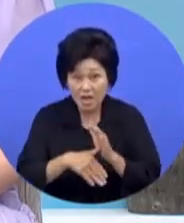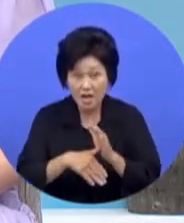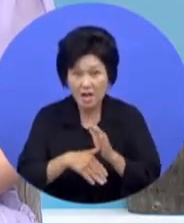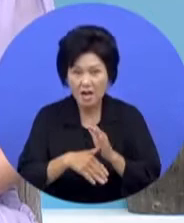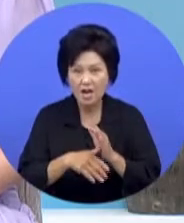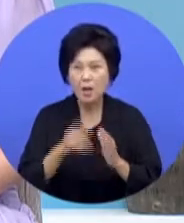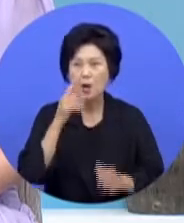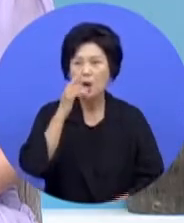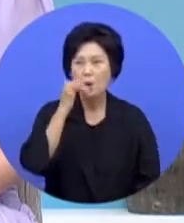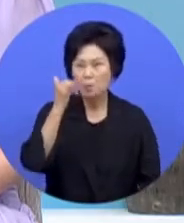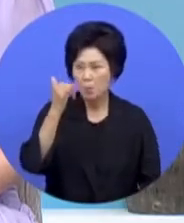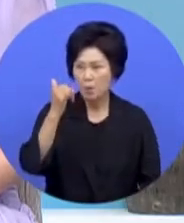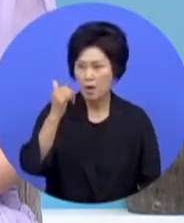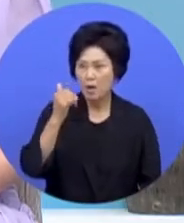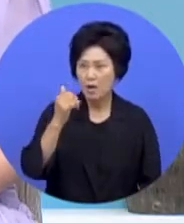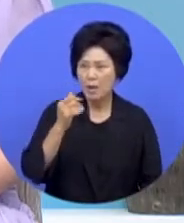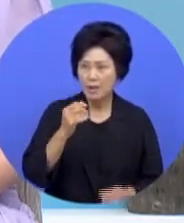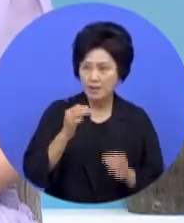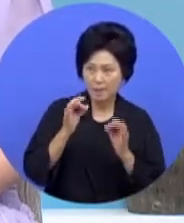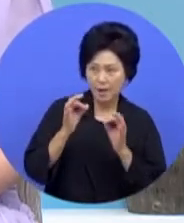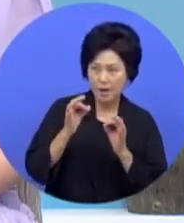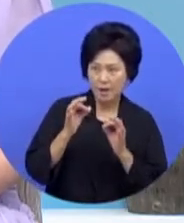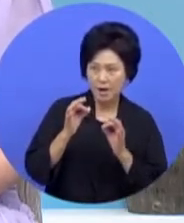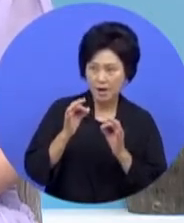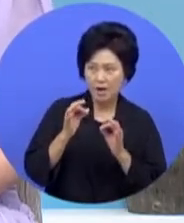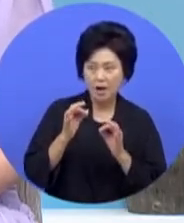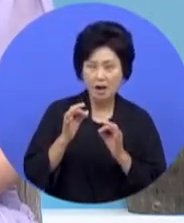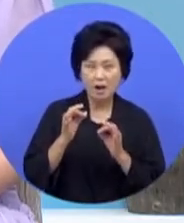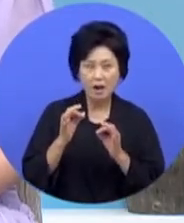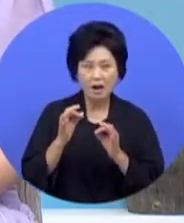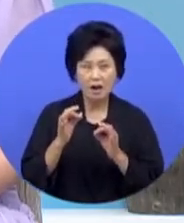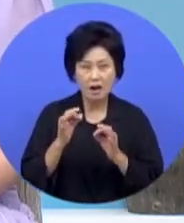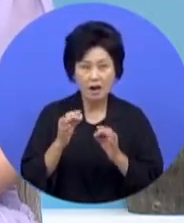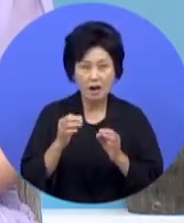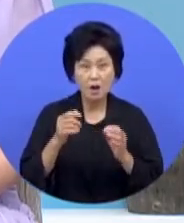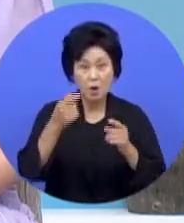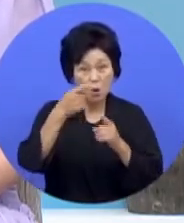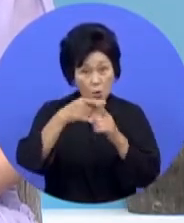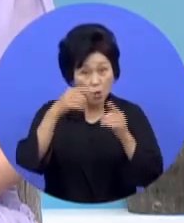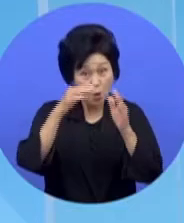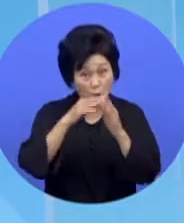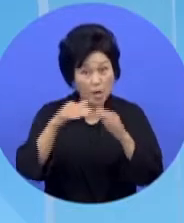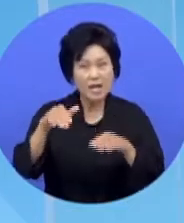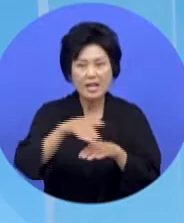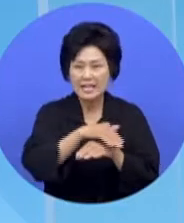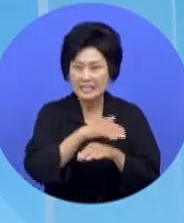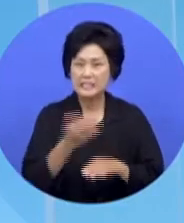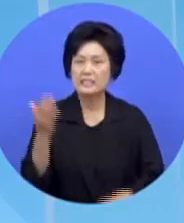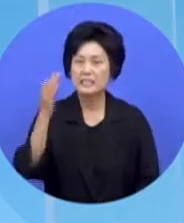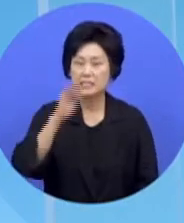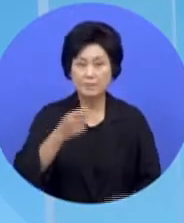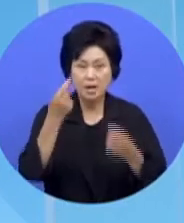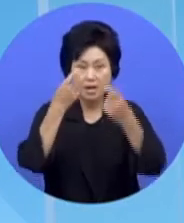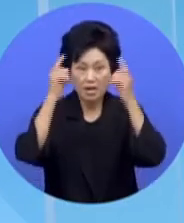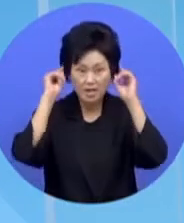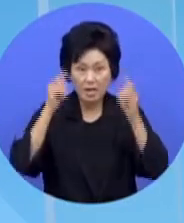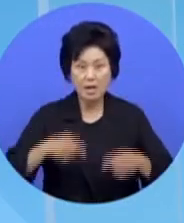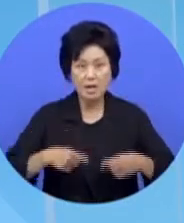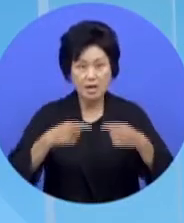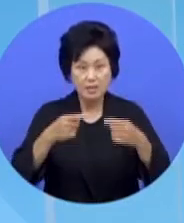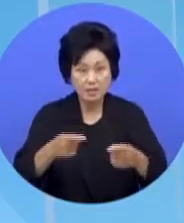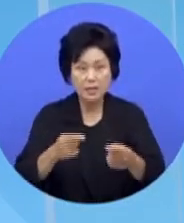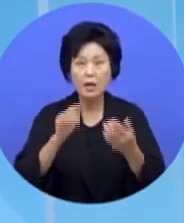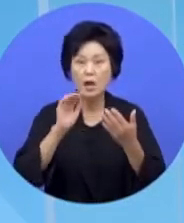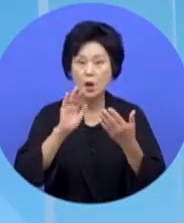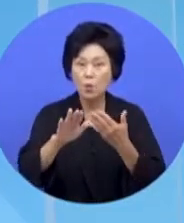봐서 그런지 아이들에도 교회를 열심히 다니는 그렇죠. 것 같아요. 네. 그런데 대학교만 들어갔다 그러면은 아이들이 그냥 뚝뚝 그냥